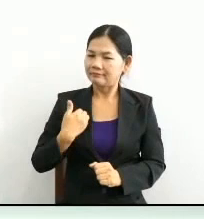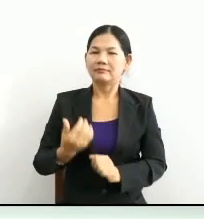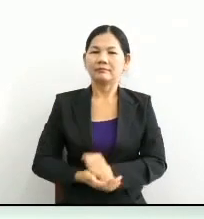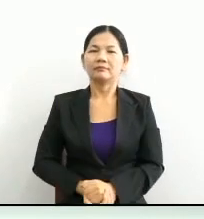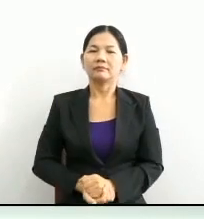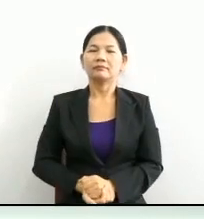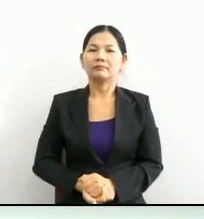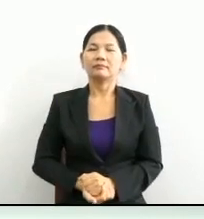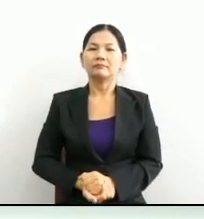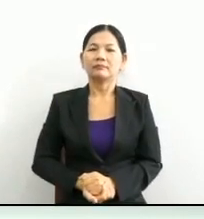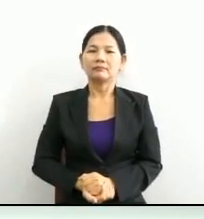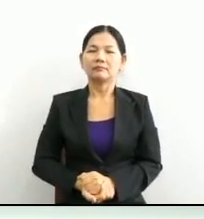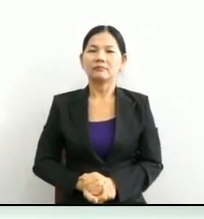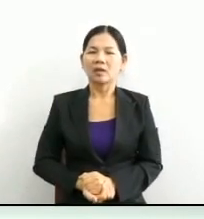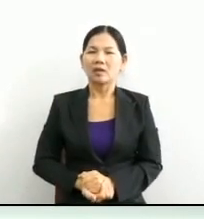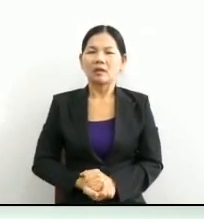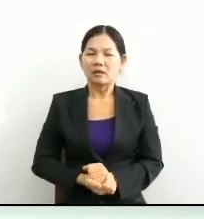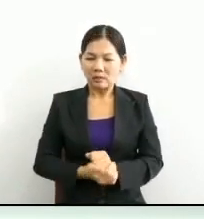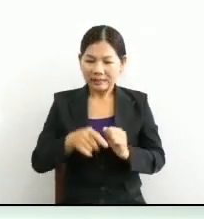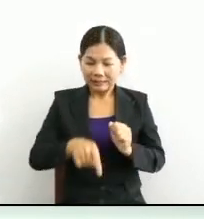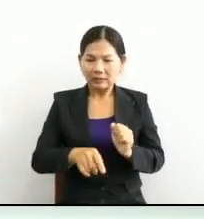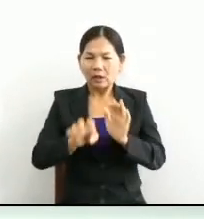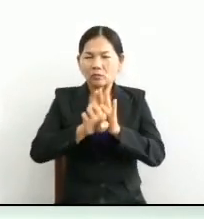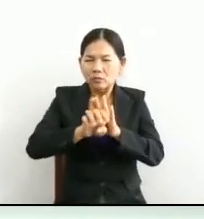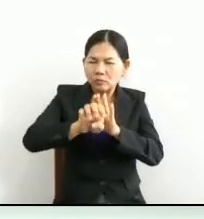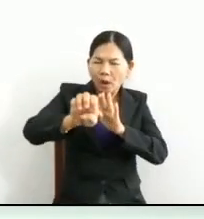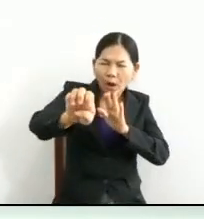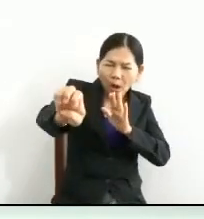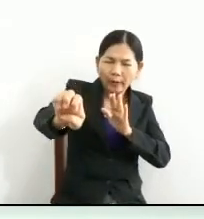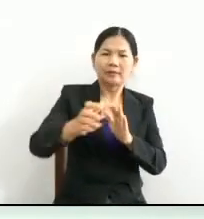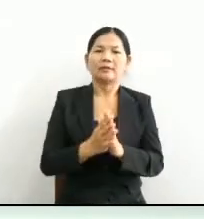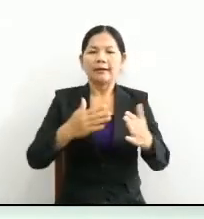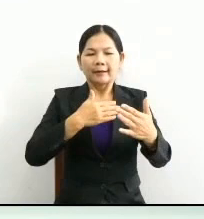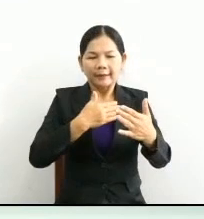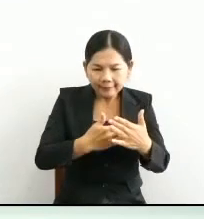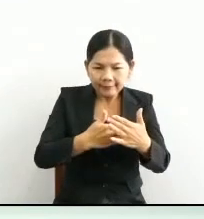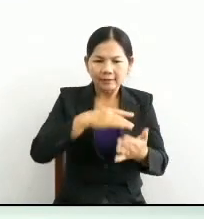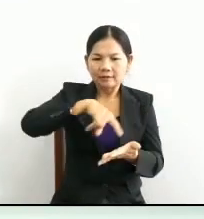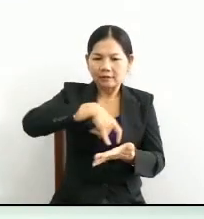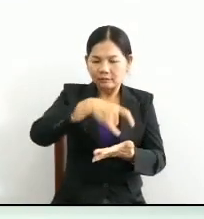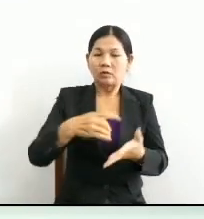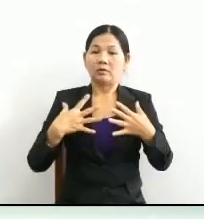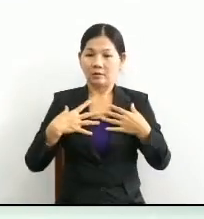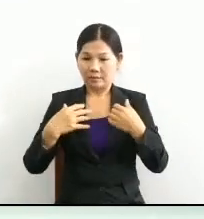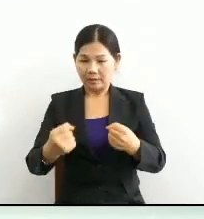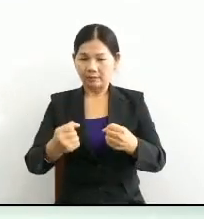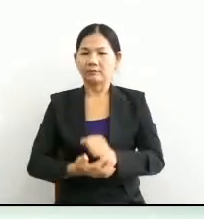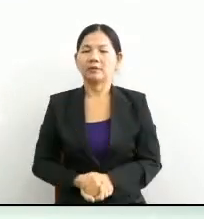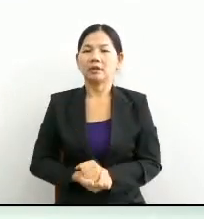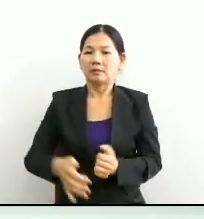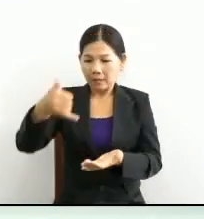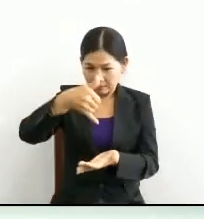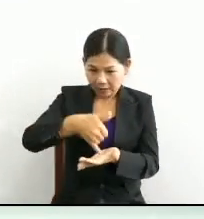con nè còn tại về cái lạnh khác ngay việc con còn khác có luôn nơi các bạn mình đôi sọc cặp hiếm xem chẳng ai cha chẳng